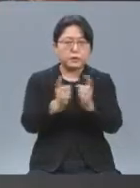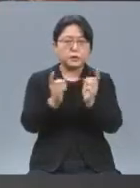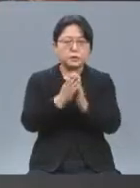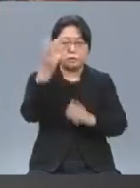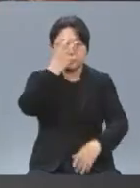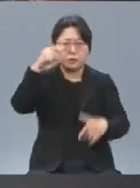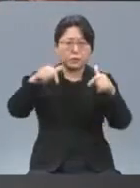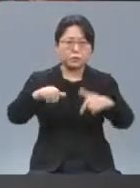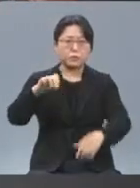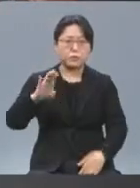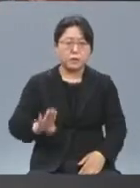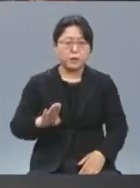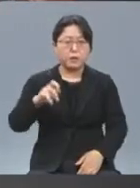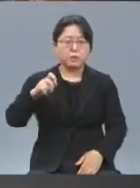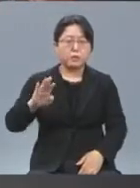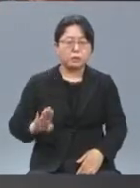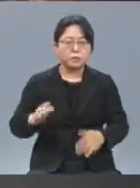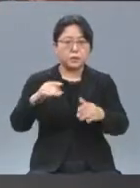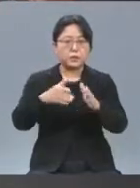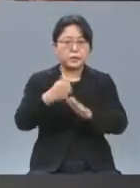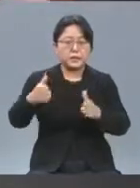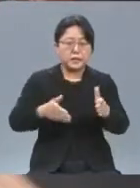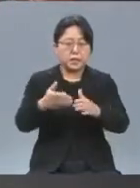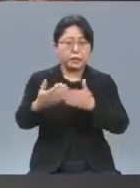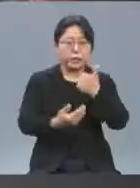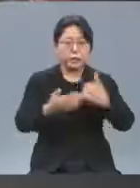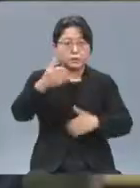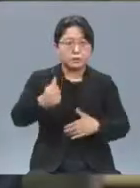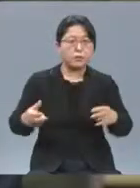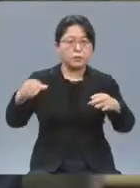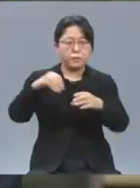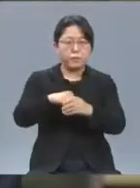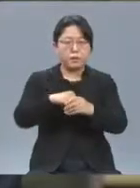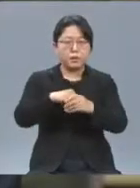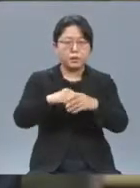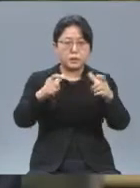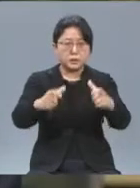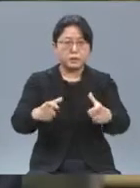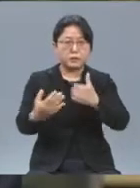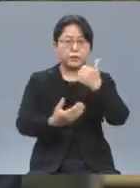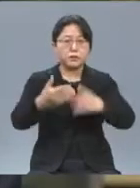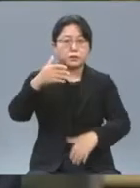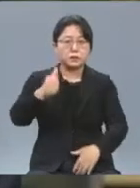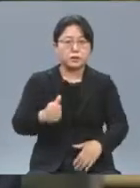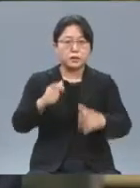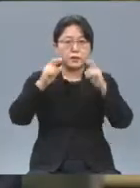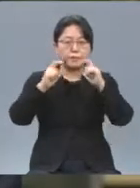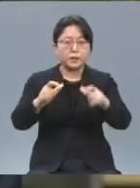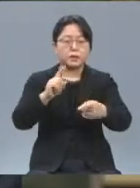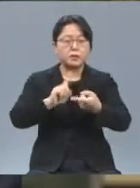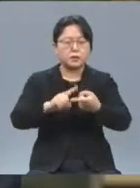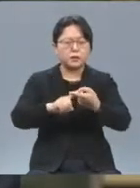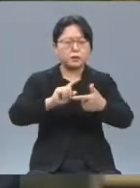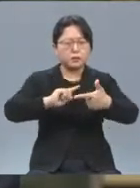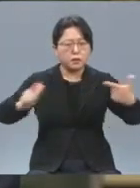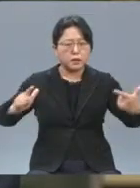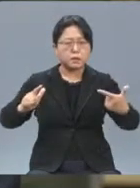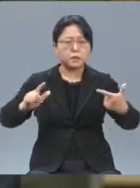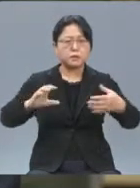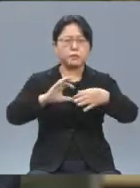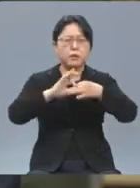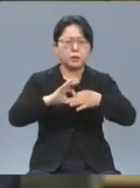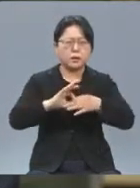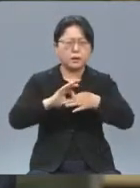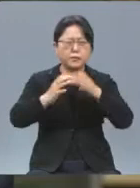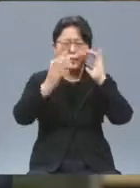관리했던 서구갑의 송갑석 시당 위원장까지 포함될 수 있는 겁니다. 지역위원장을 임명하는 것에 대한 여러 가지 이해관계가